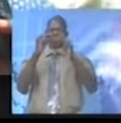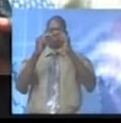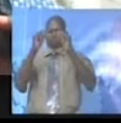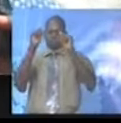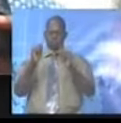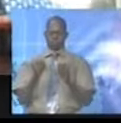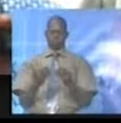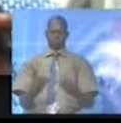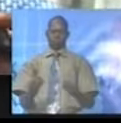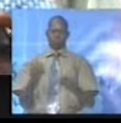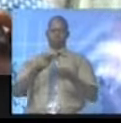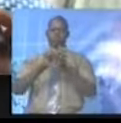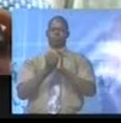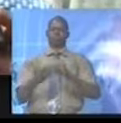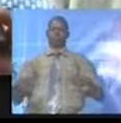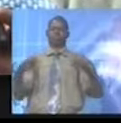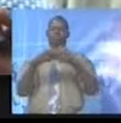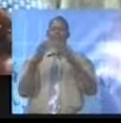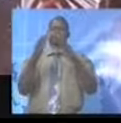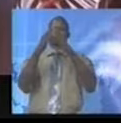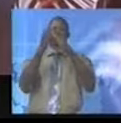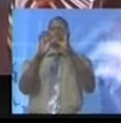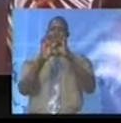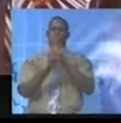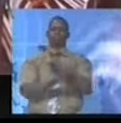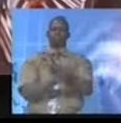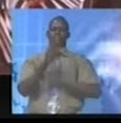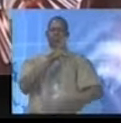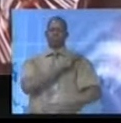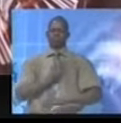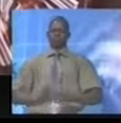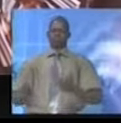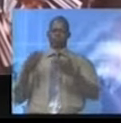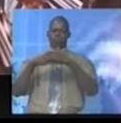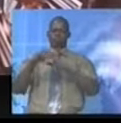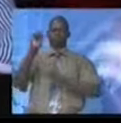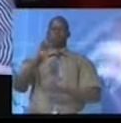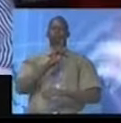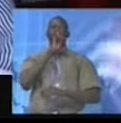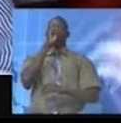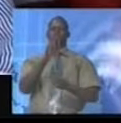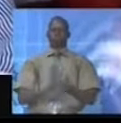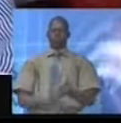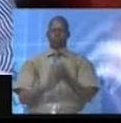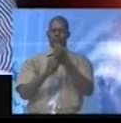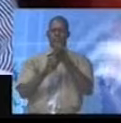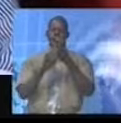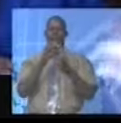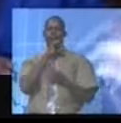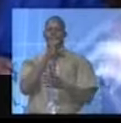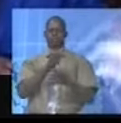résoudre effectivement ce problème d'électricité dans la ville de Tenkodogo. Le maire entrant peut être sûr du soutien de son prédécesseur